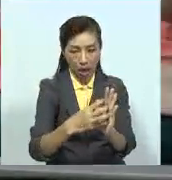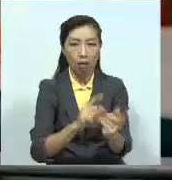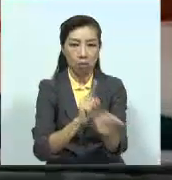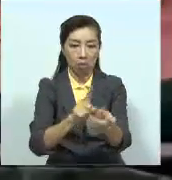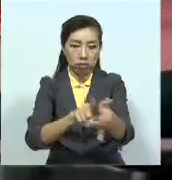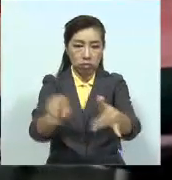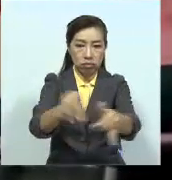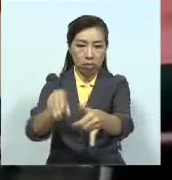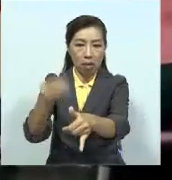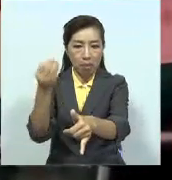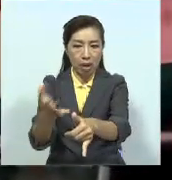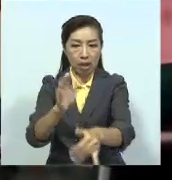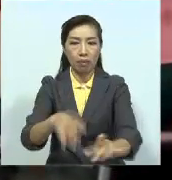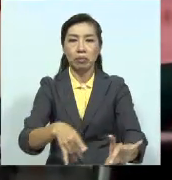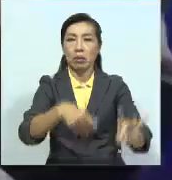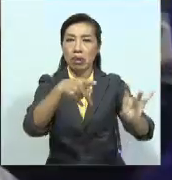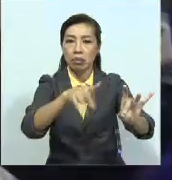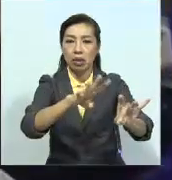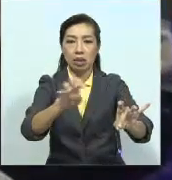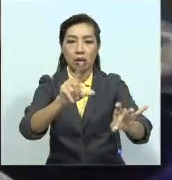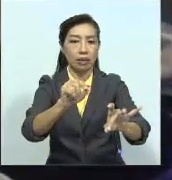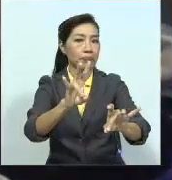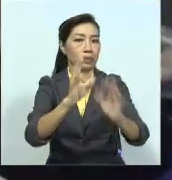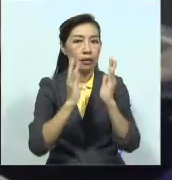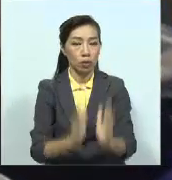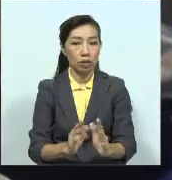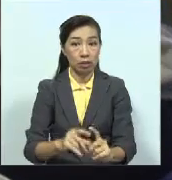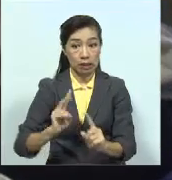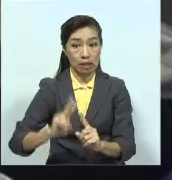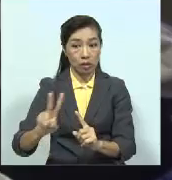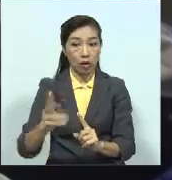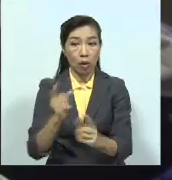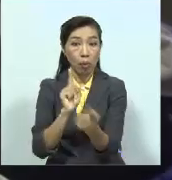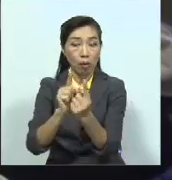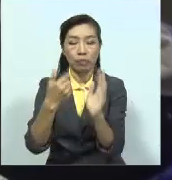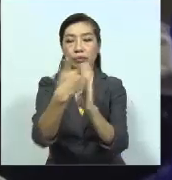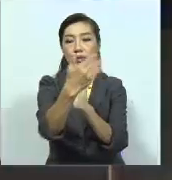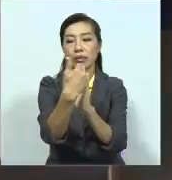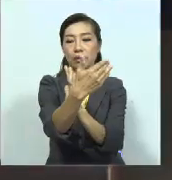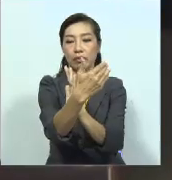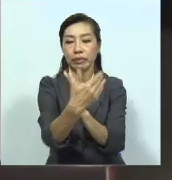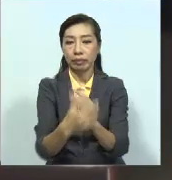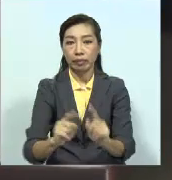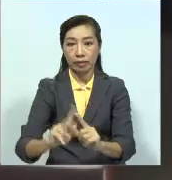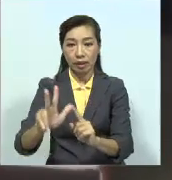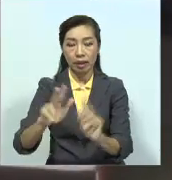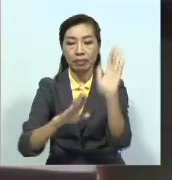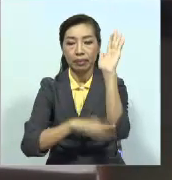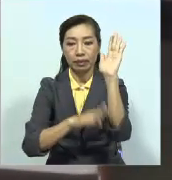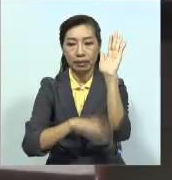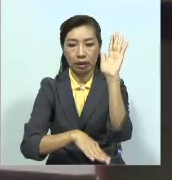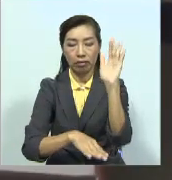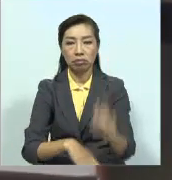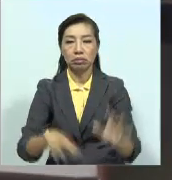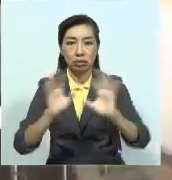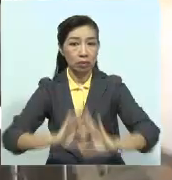ดถึง 8,427 คนอันดับ2ภาคตะวันออกเฉียงเหนือและอันดับ3ภาคใต้ปัจ